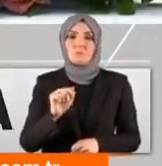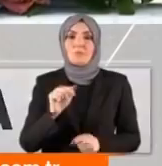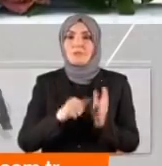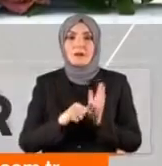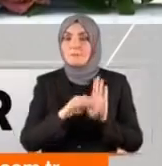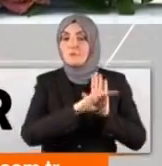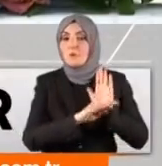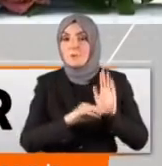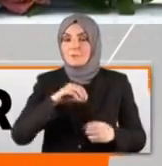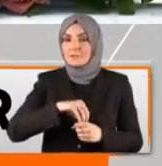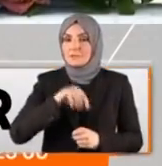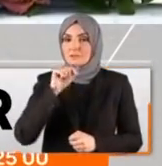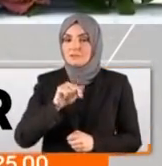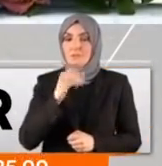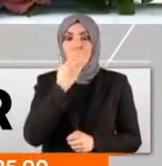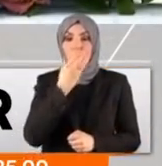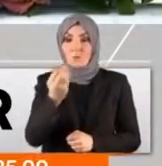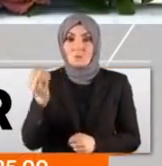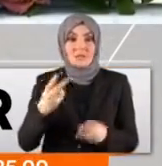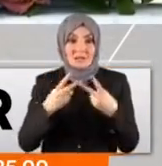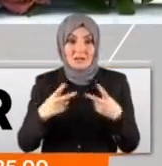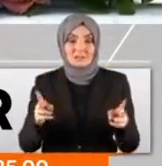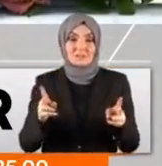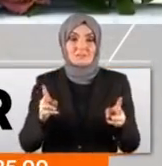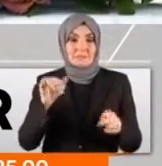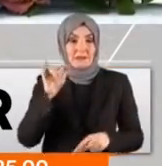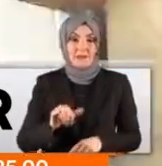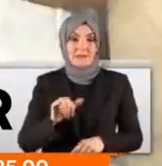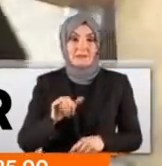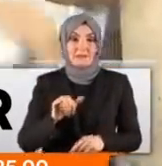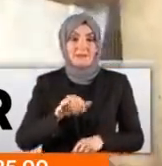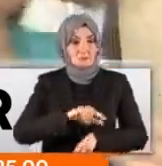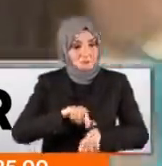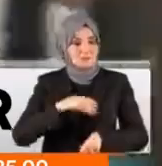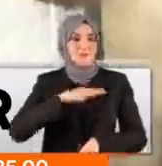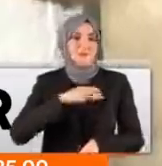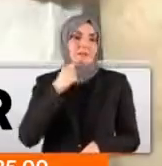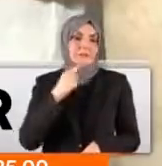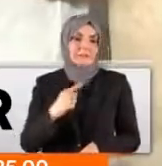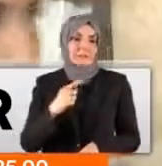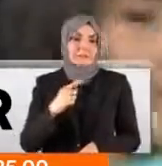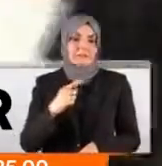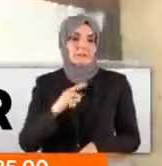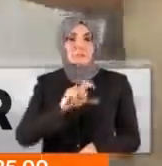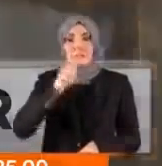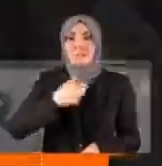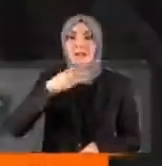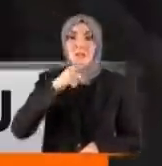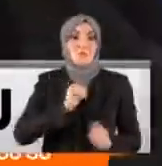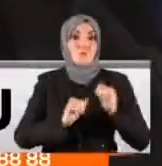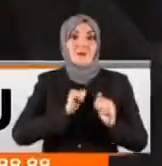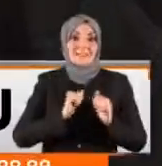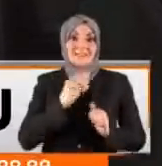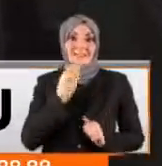takvimde okulların açılışı ile ilgili süreçte yer alacak Erdoğan üniversiteli gençleri de bir müjde verdi